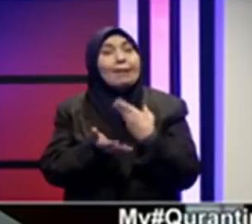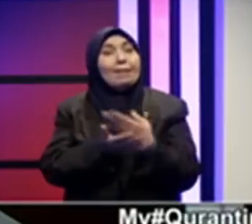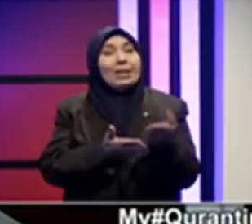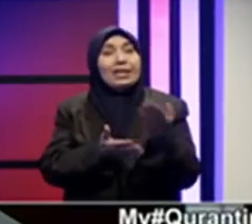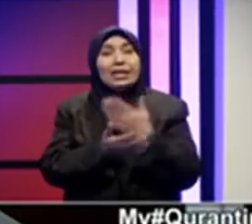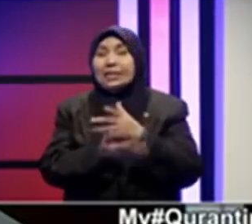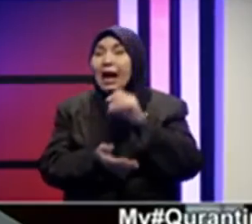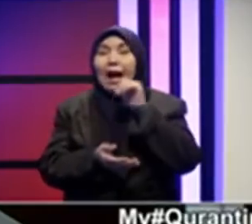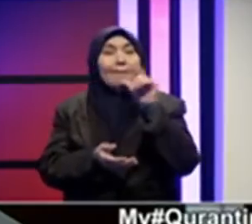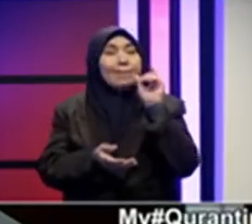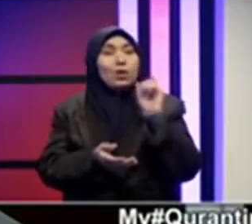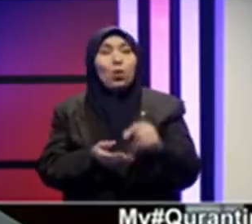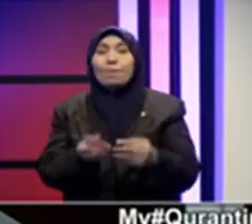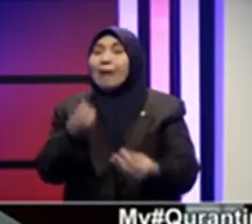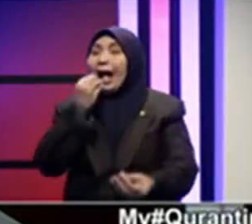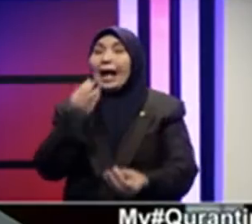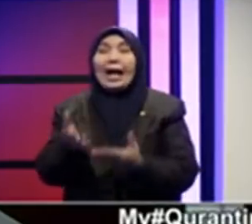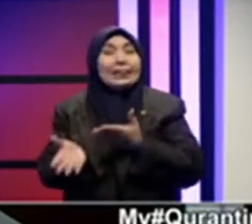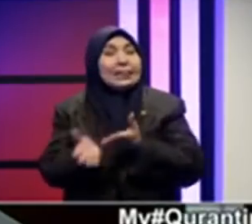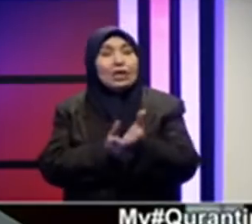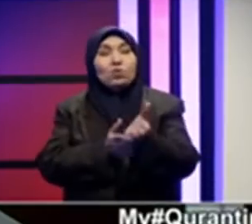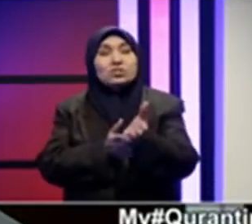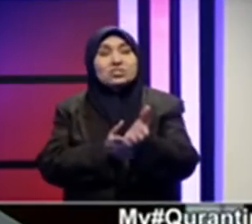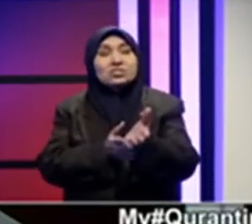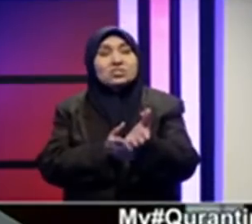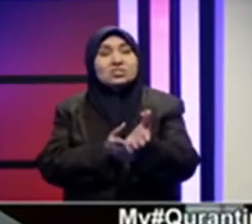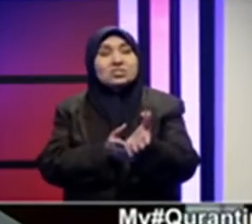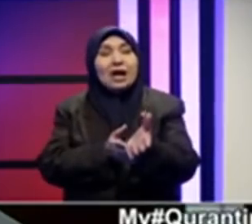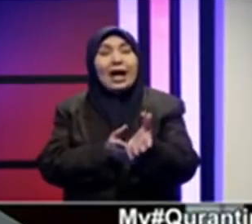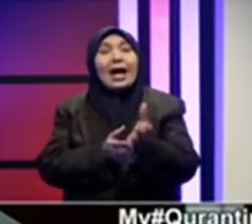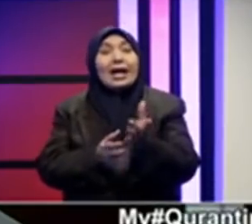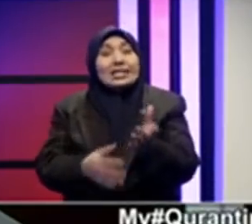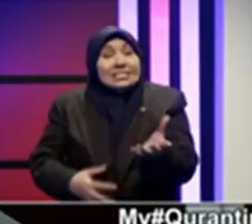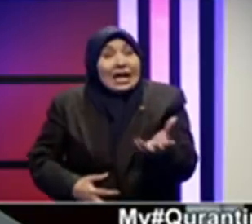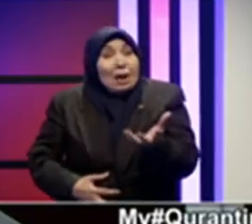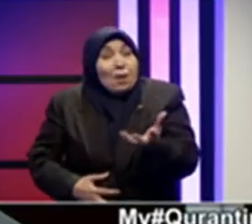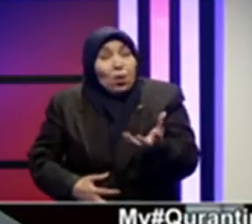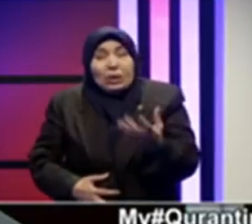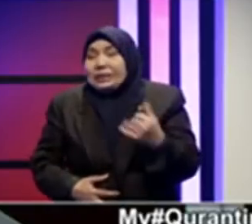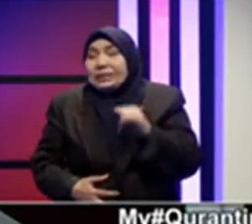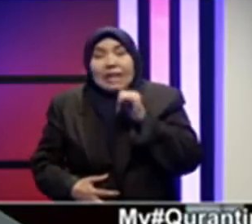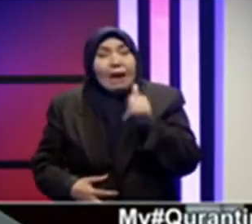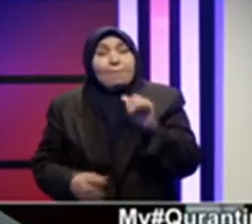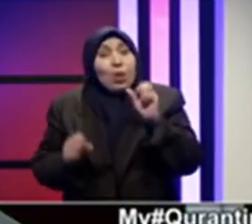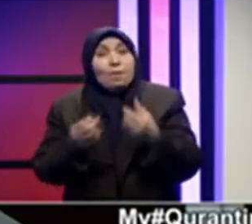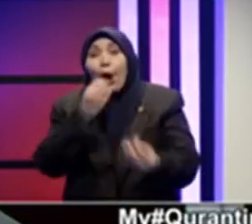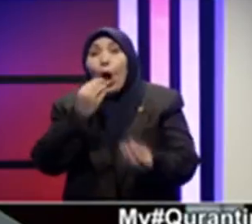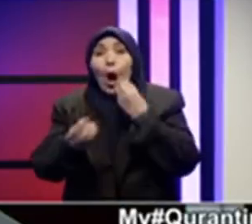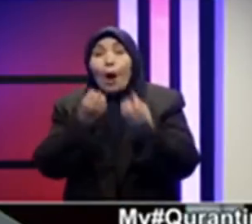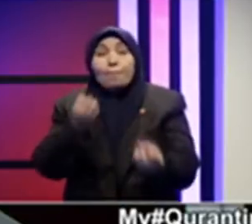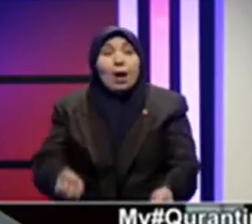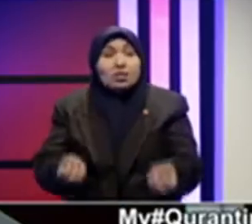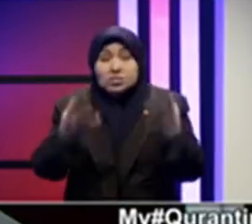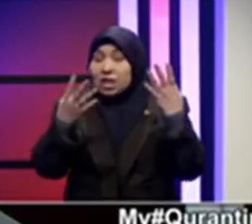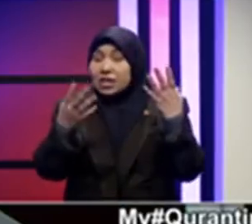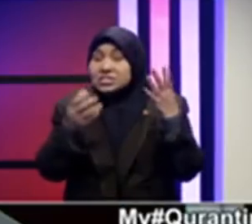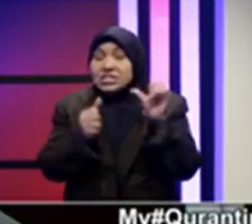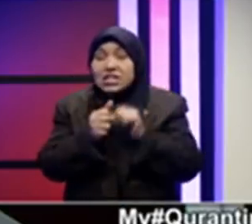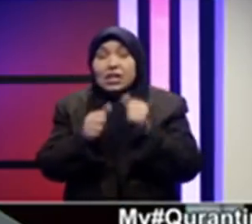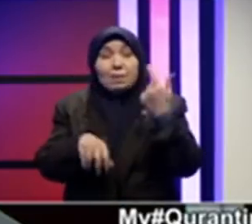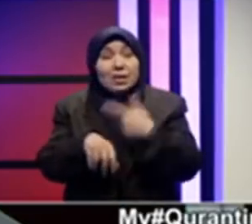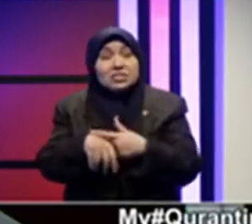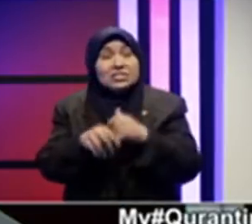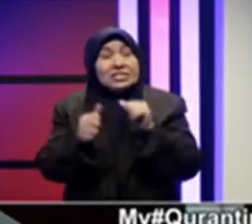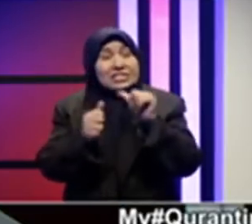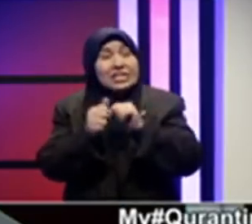duri-duri, tak ada dah, makan terus je. Lagi apa? Tak sakit perut. Apa lagi? Boleh makan banyak-banyak pada setiap masa, setiap musim.